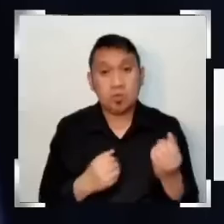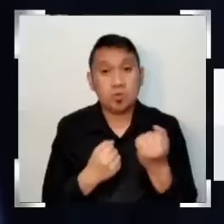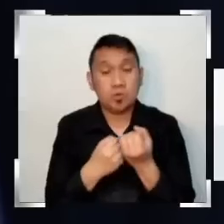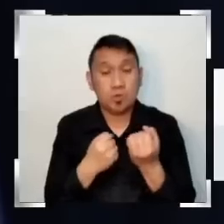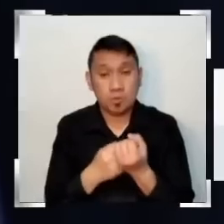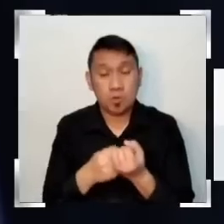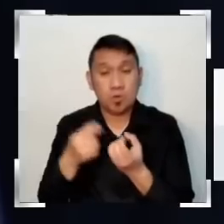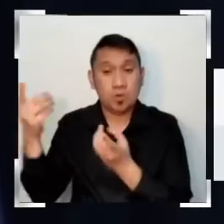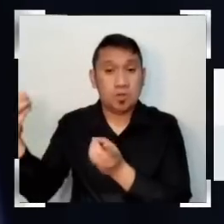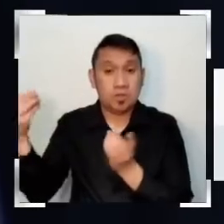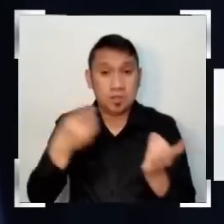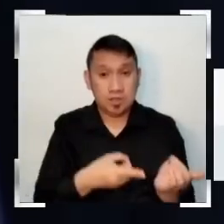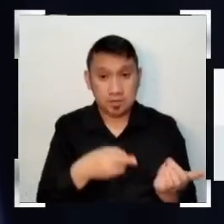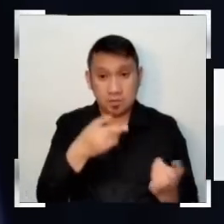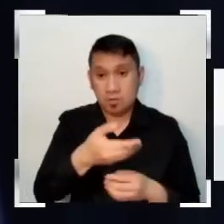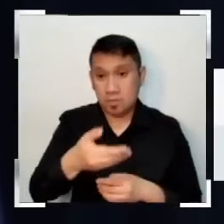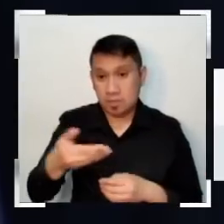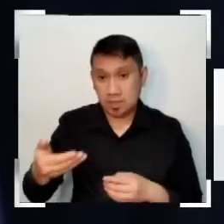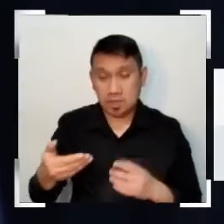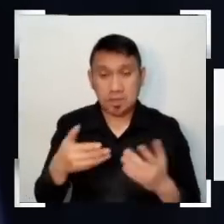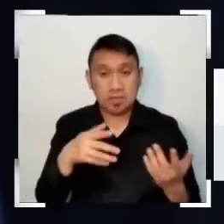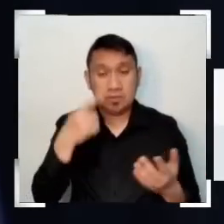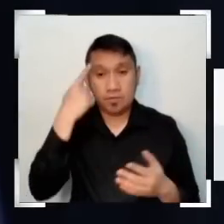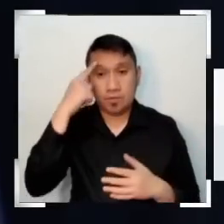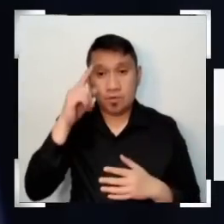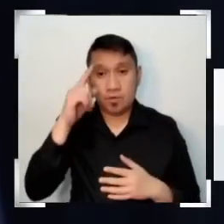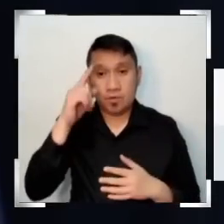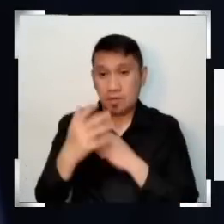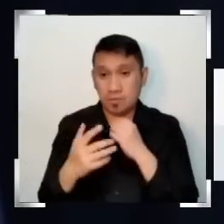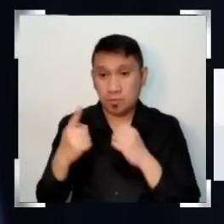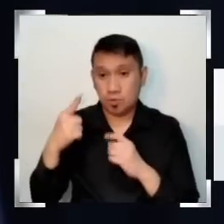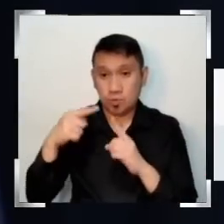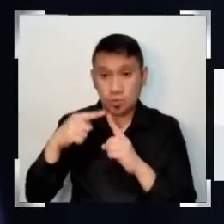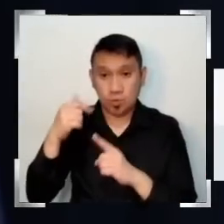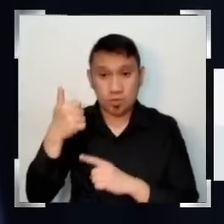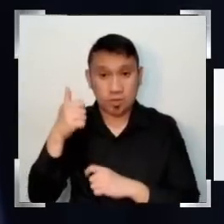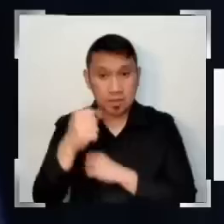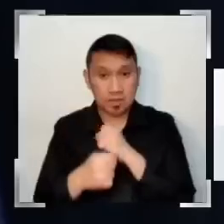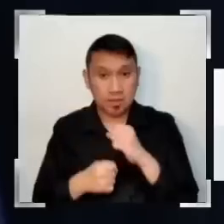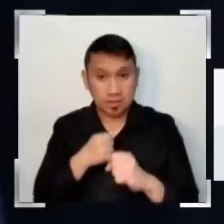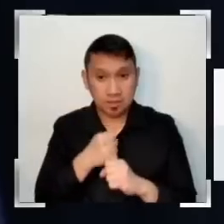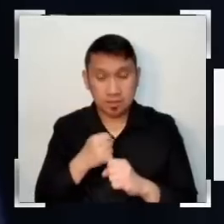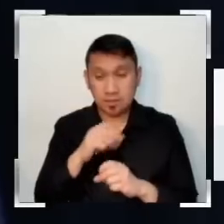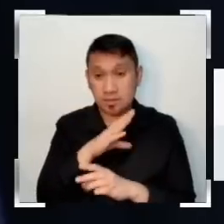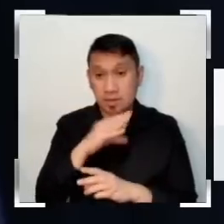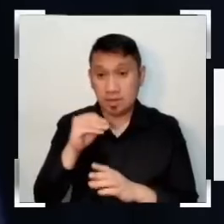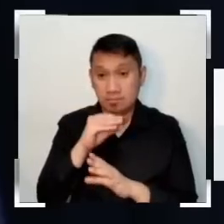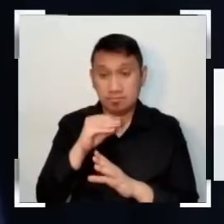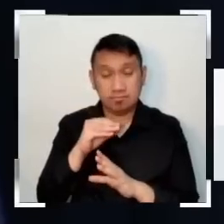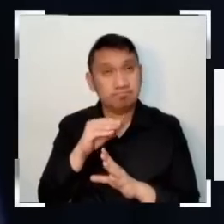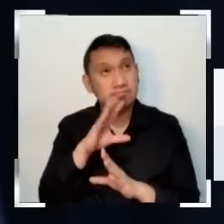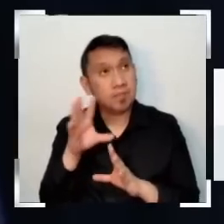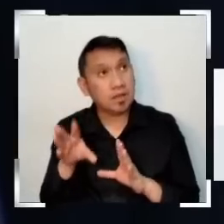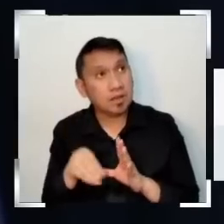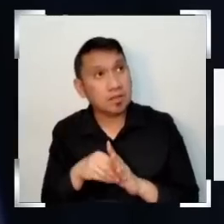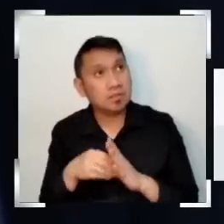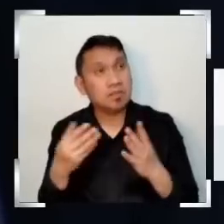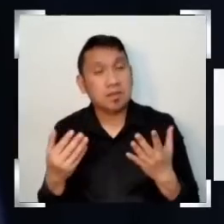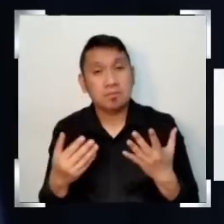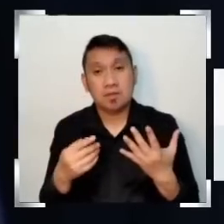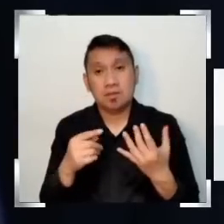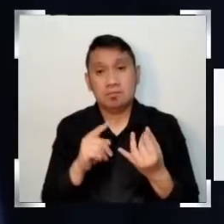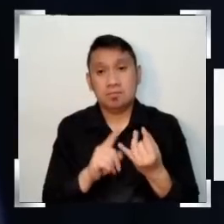defense platforms over the next 5 to 10 years, including radars, unmanned aerial